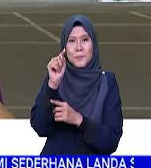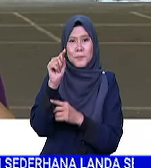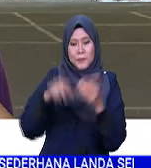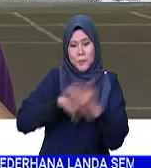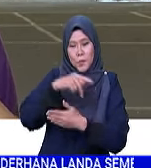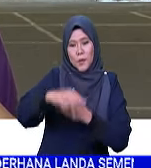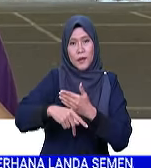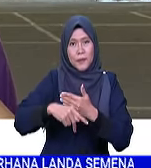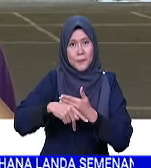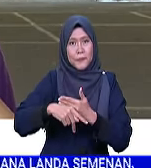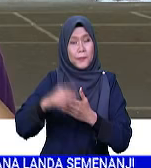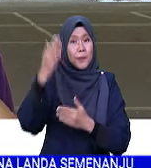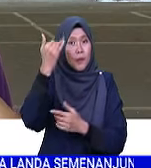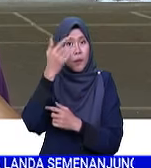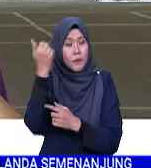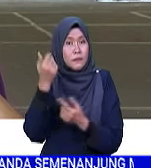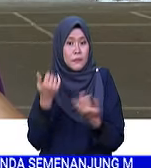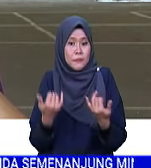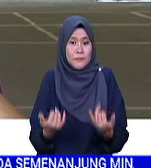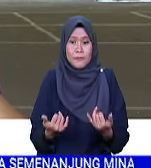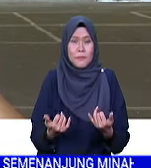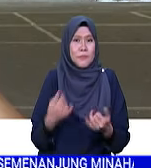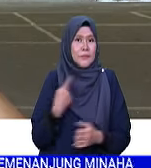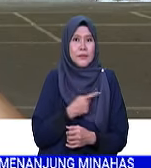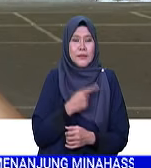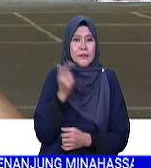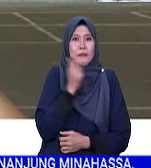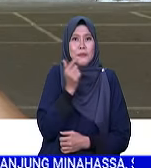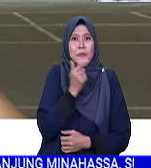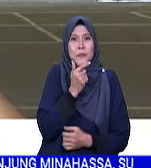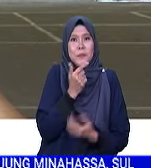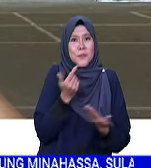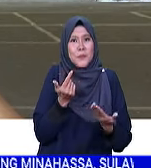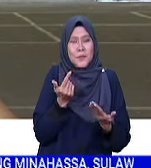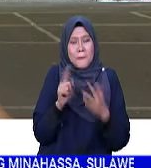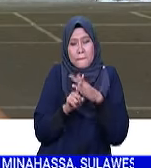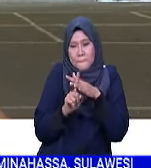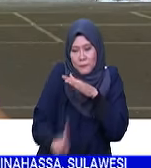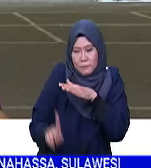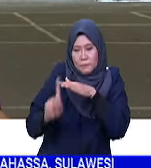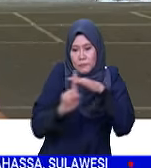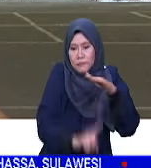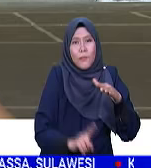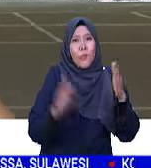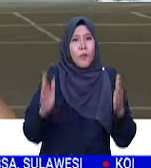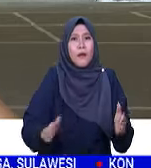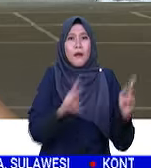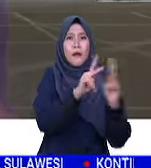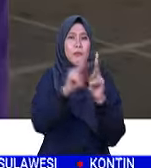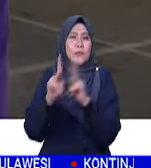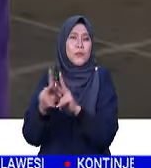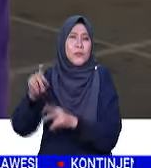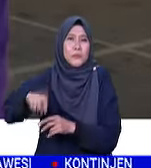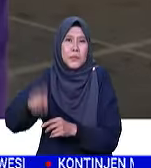mengadakan program, sebab apa kejadian sekalipun kita tak mau tinggal tercicirnya orang-orang kampung yang